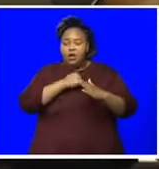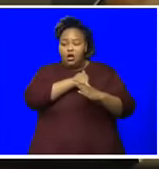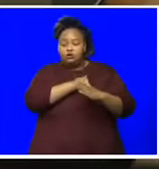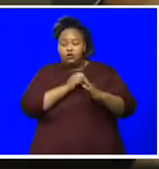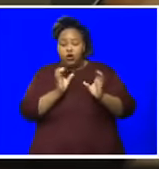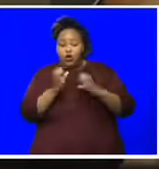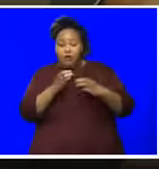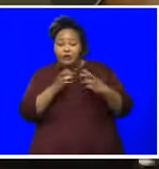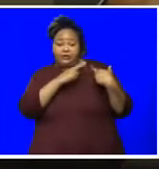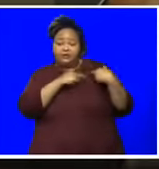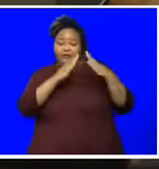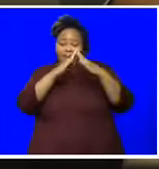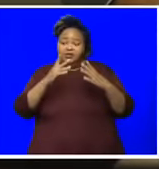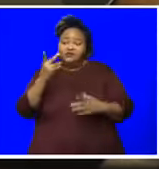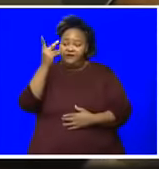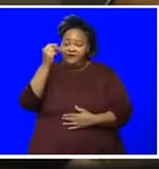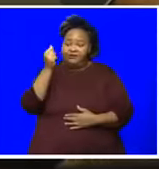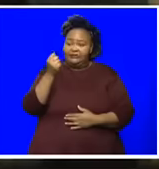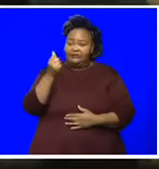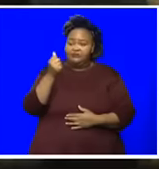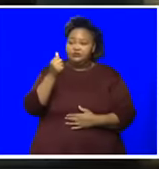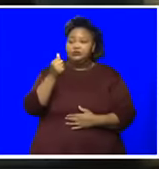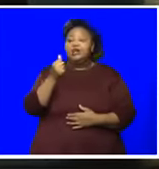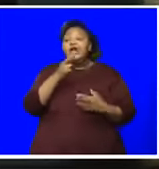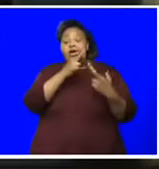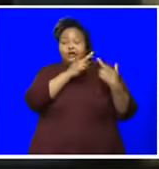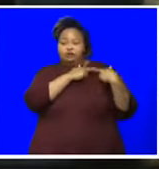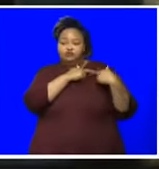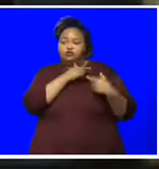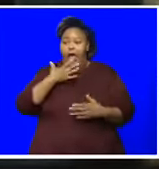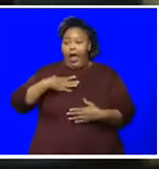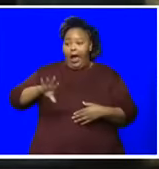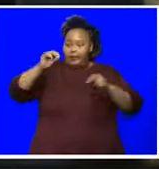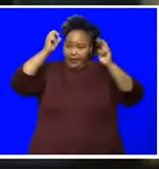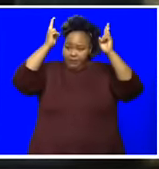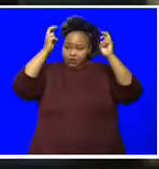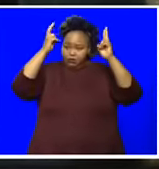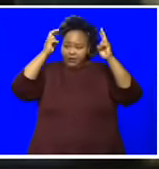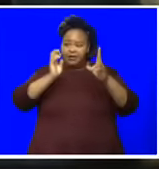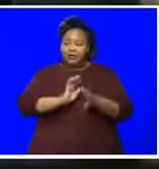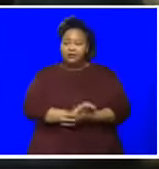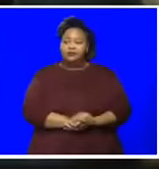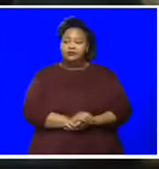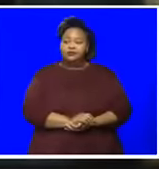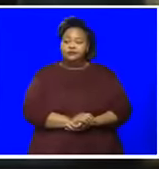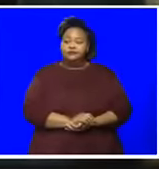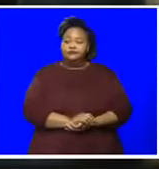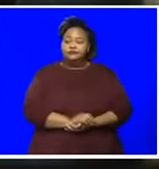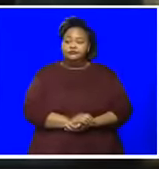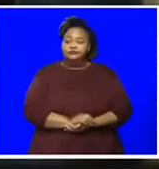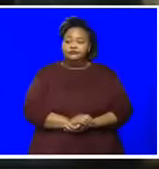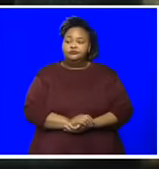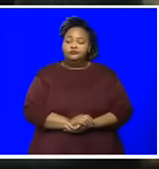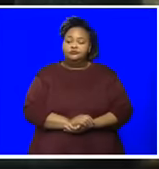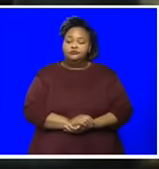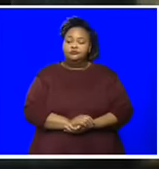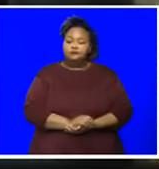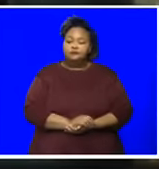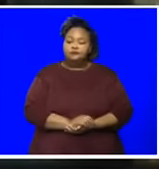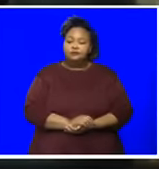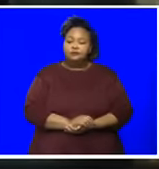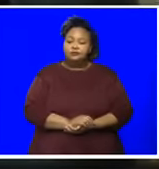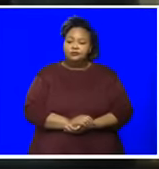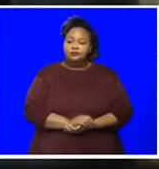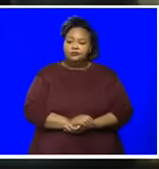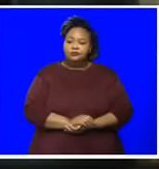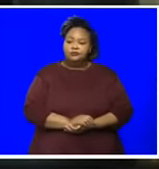kukhona lokuvelile kuleli viki kuvela kulenye agent yahulumende lekhulumisana tona lendzaba lekuphathelene ukuthi mhlawumbe